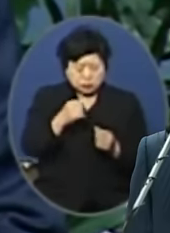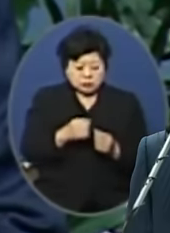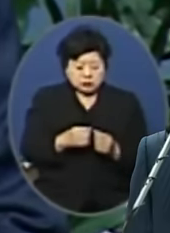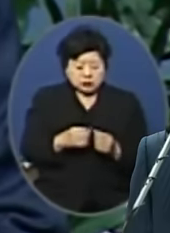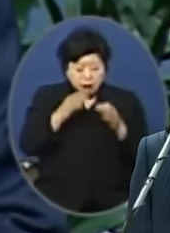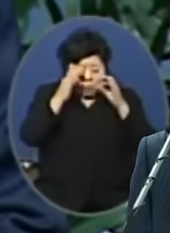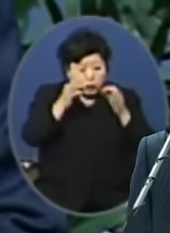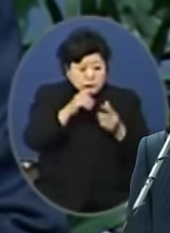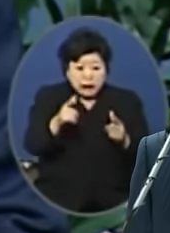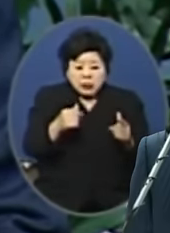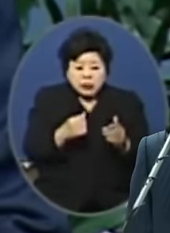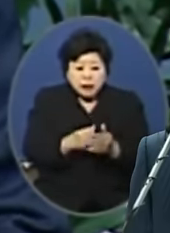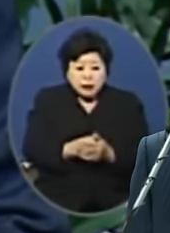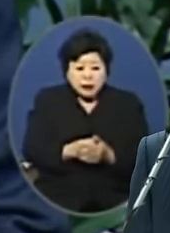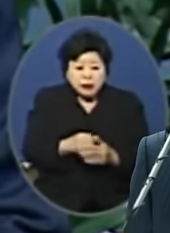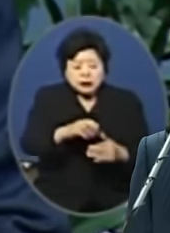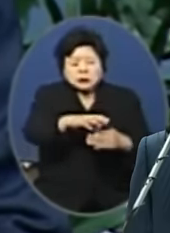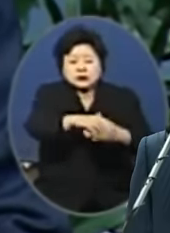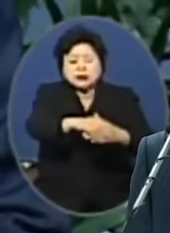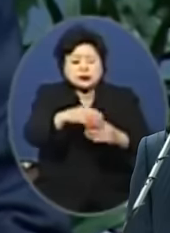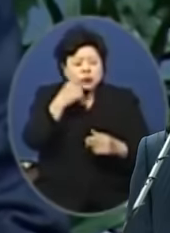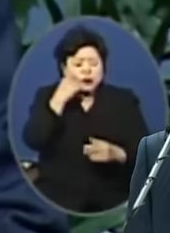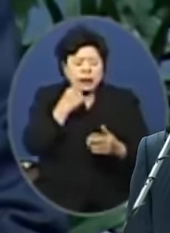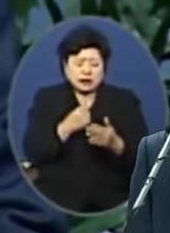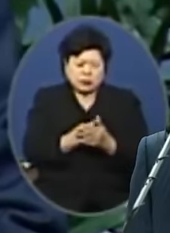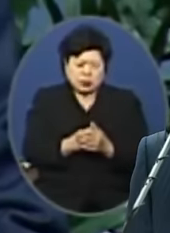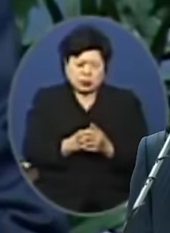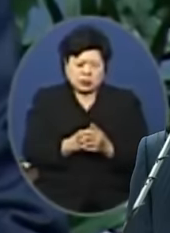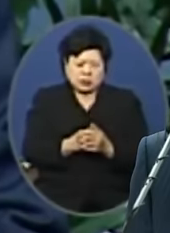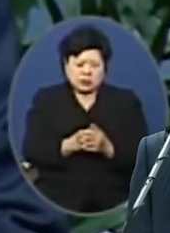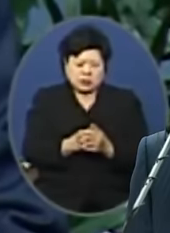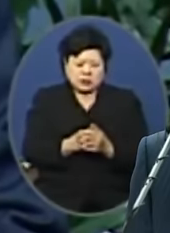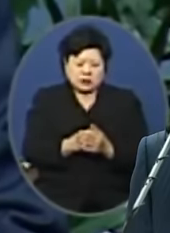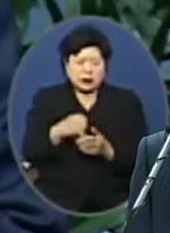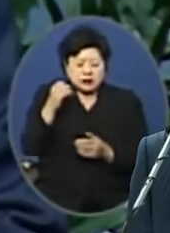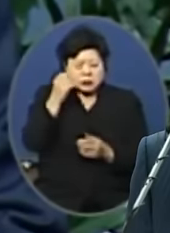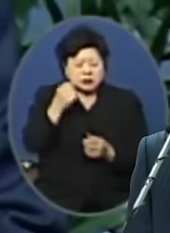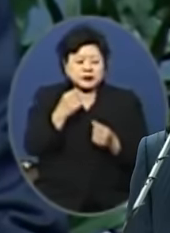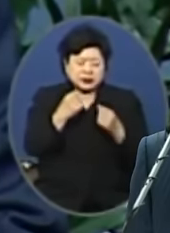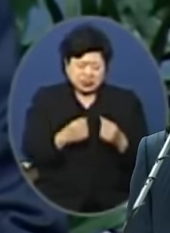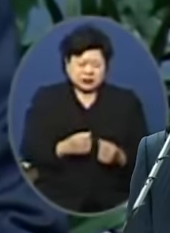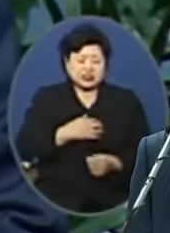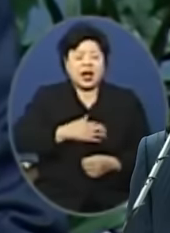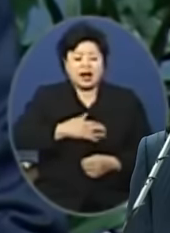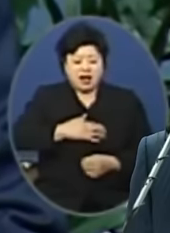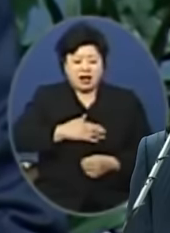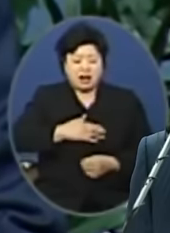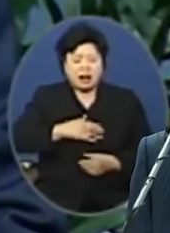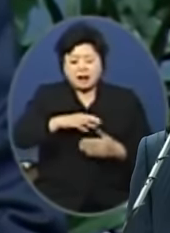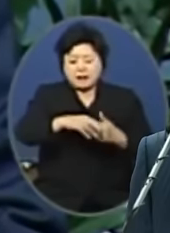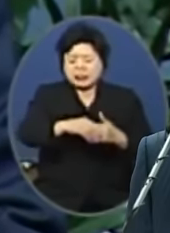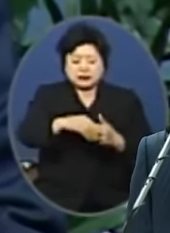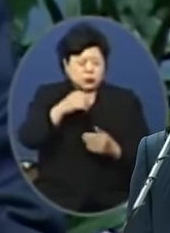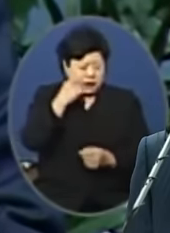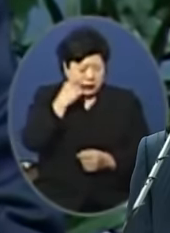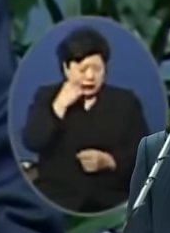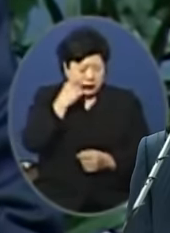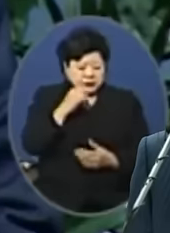눈으로 보지 못하고 손으로 잡지 못하므로 그냥 성령이 계신 줄만 아는 것입니다. 그런데 그